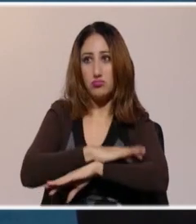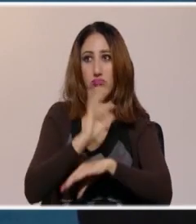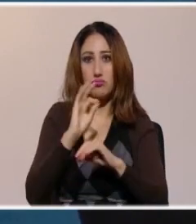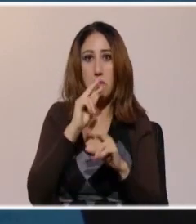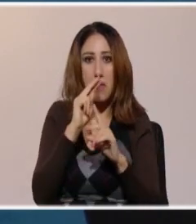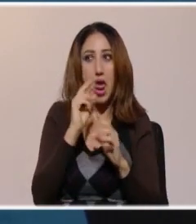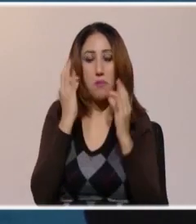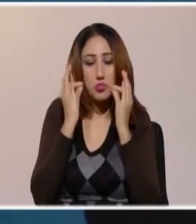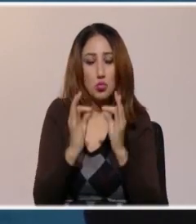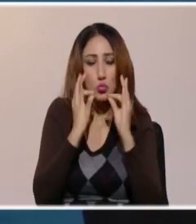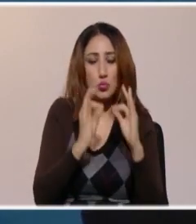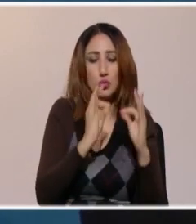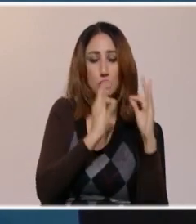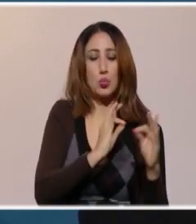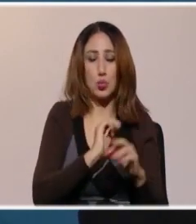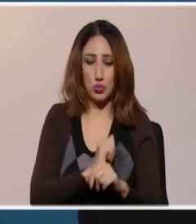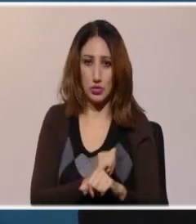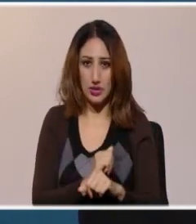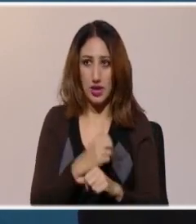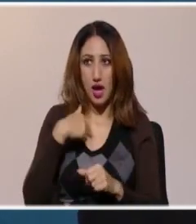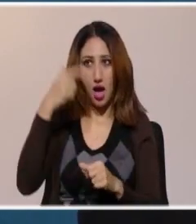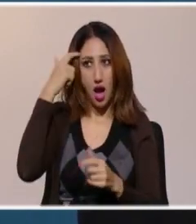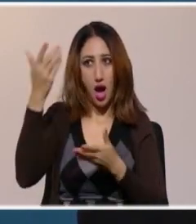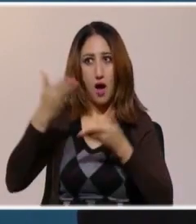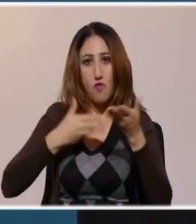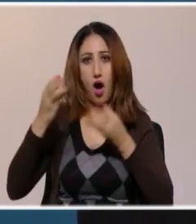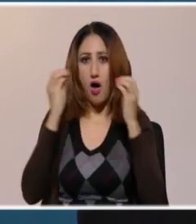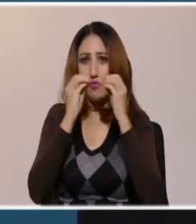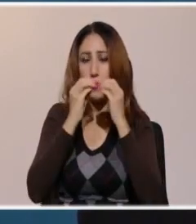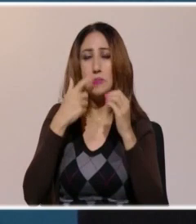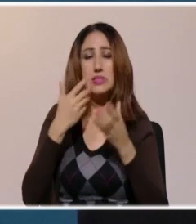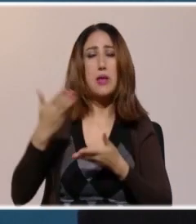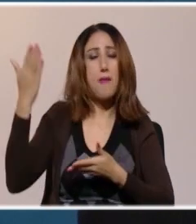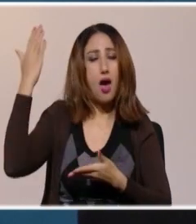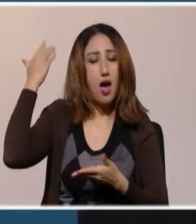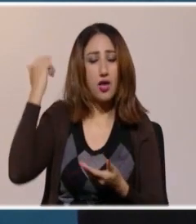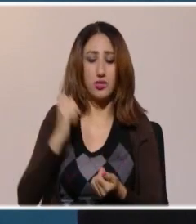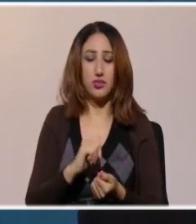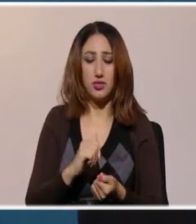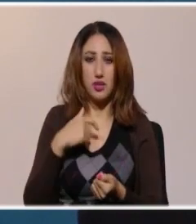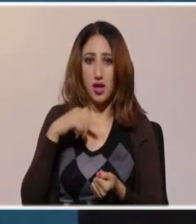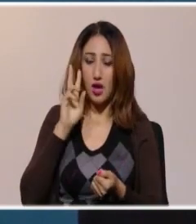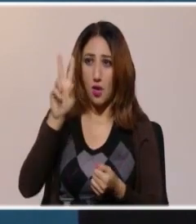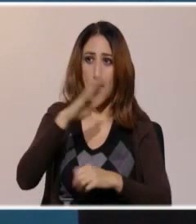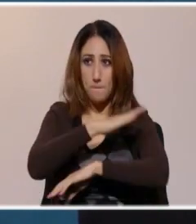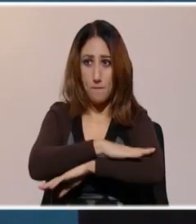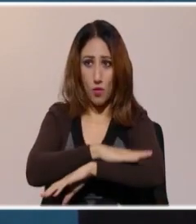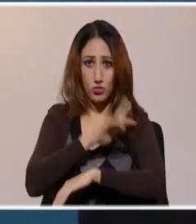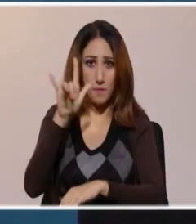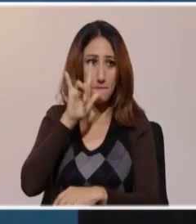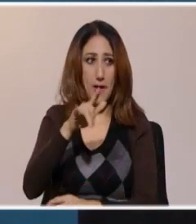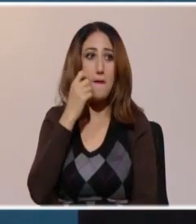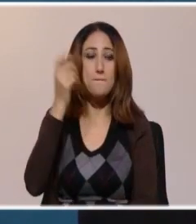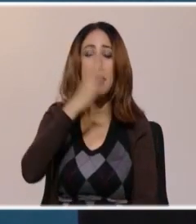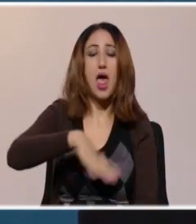يعني. فهو اولا عشره قديمه جدا. بحترم فيه حبه للناس